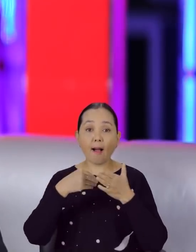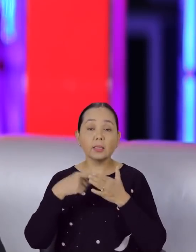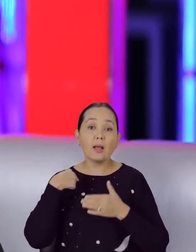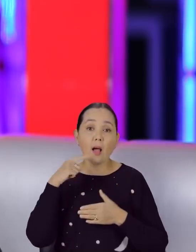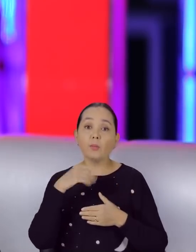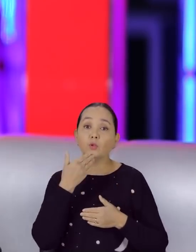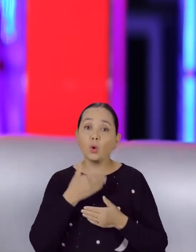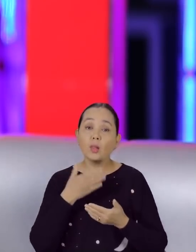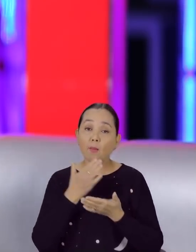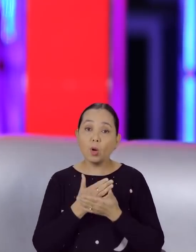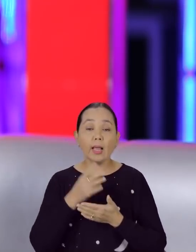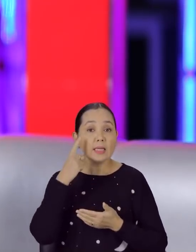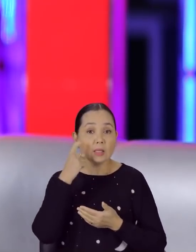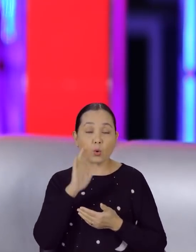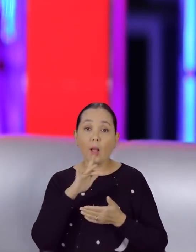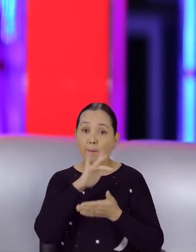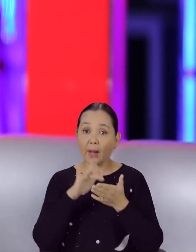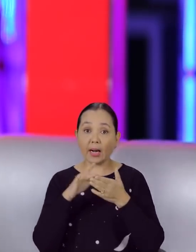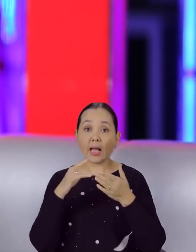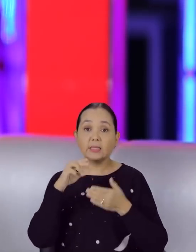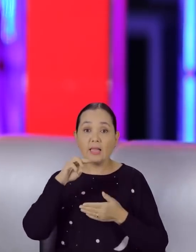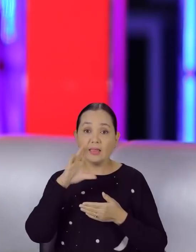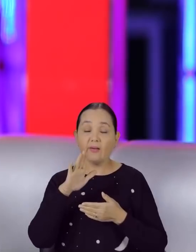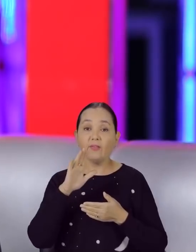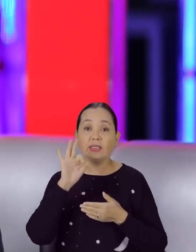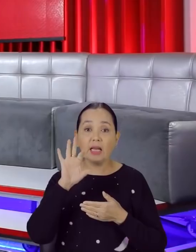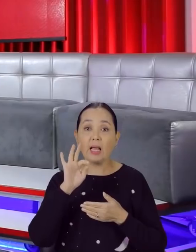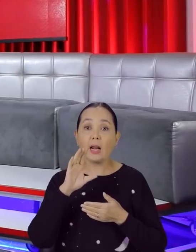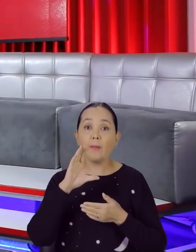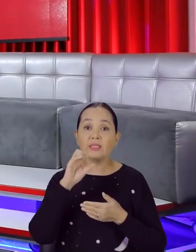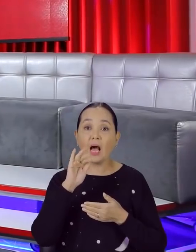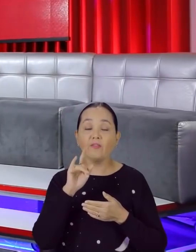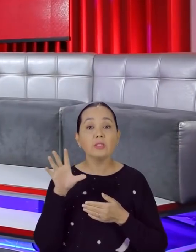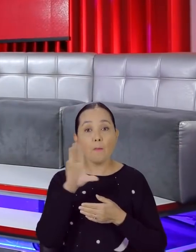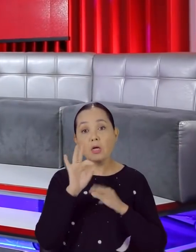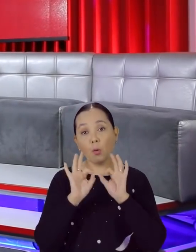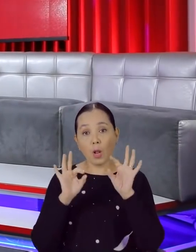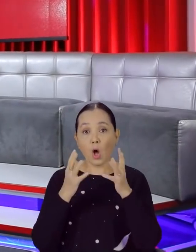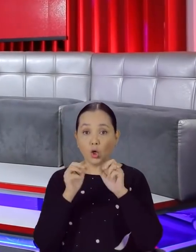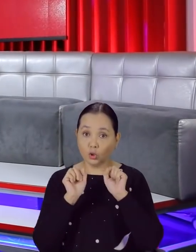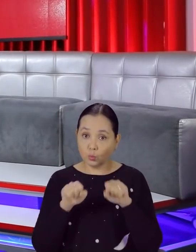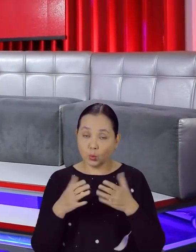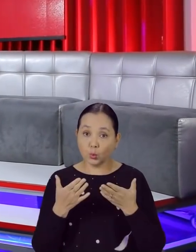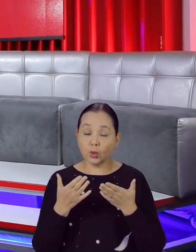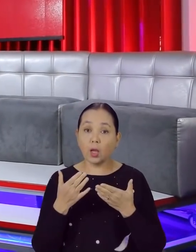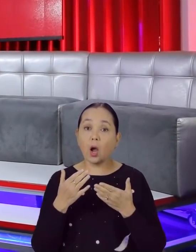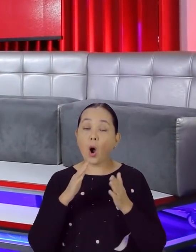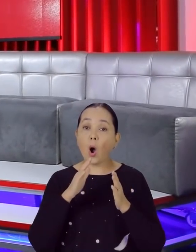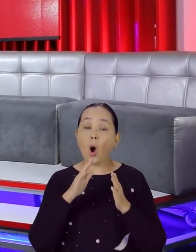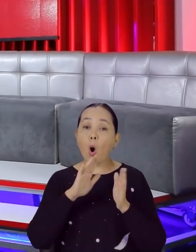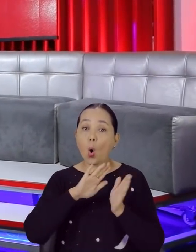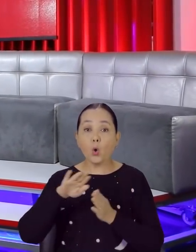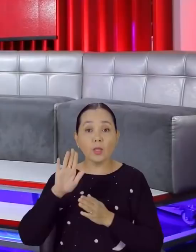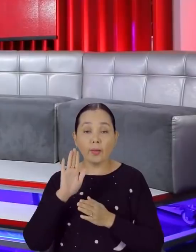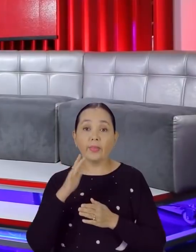raqamlarini so'raydiganlar bor. Eslatib o'tamiz, Markaziy TV Telegram sahifasida barcha ma'lumotlarni olishingiz mumkin va o'tib ketib